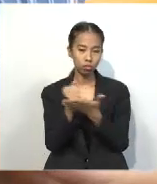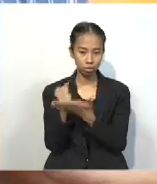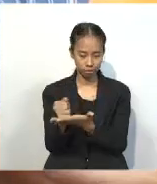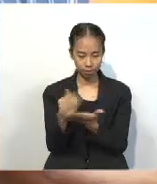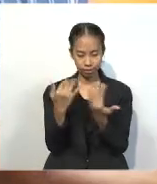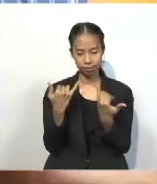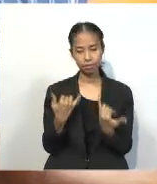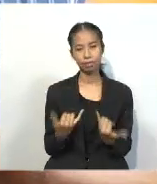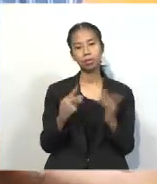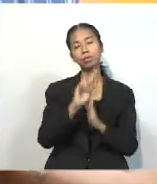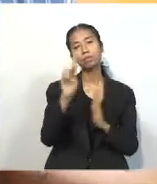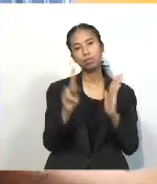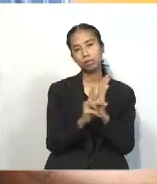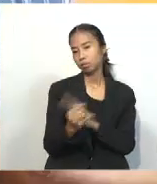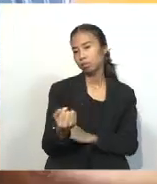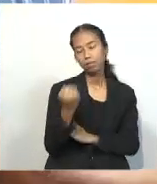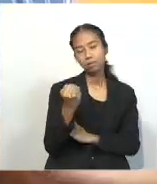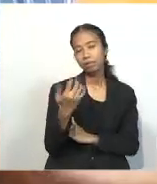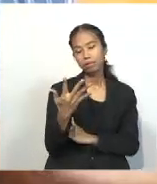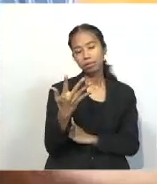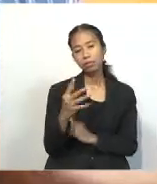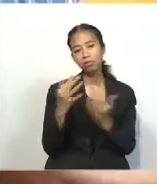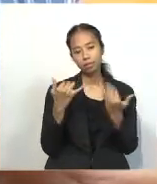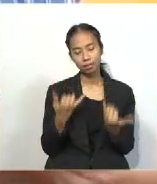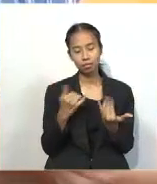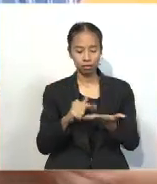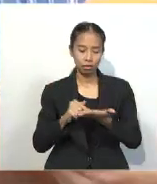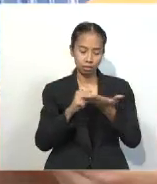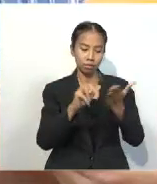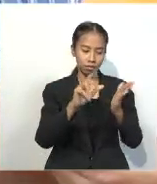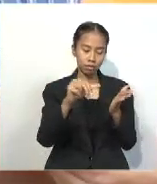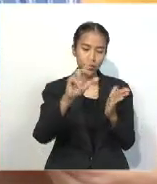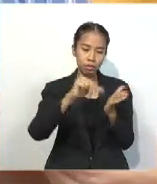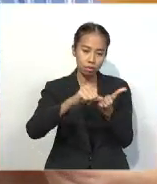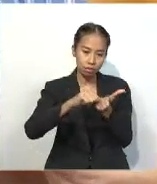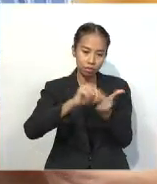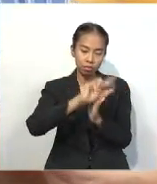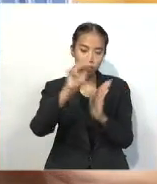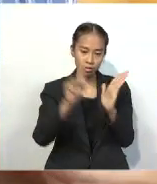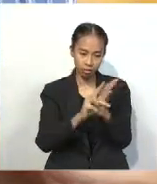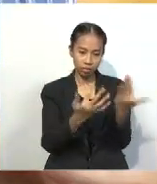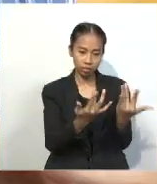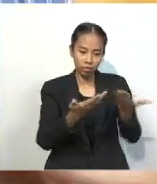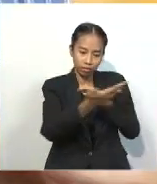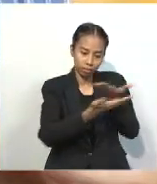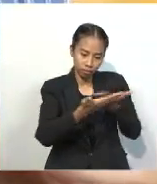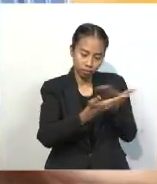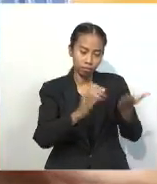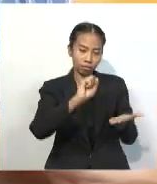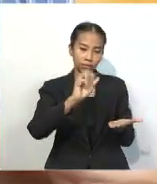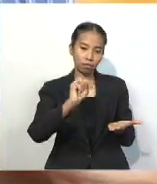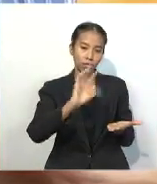การทางกฎหมายในขณะนี้ไม่เข้มข้นเท่าที่ควรจึงได้มีการเสนอแก้กฎหมายไปแล้วซึ่งอยู่ในระหว่างการพิจารณาของสนช.